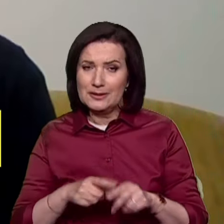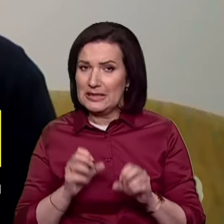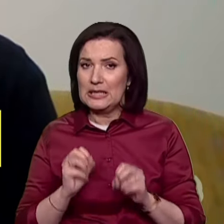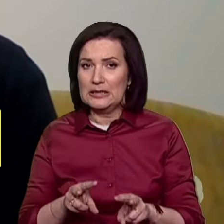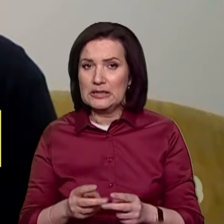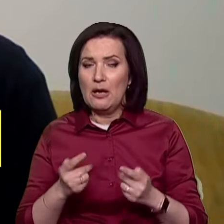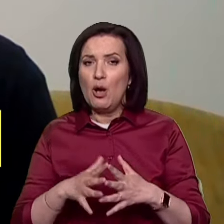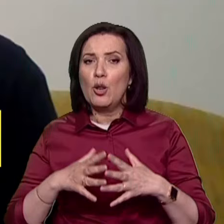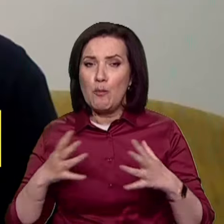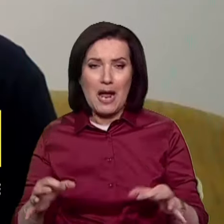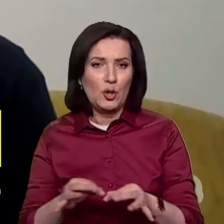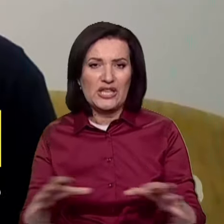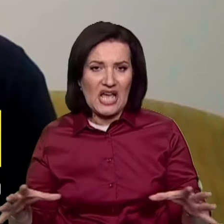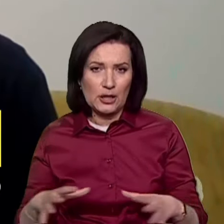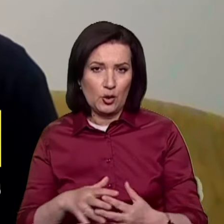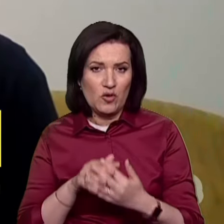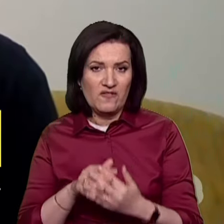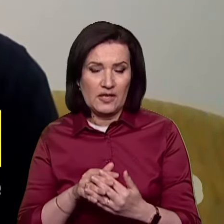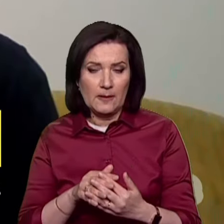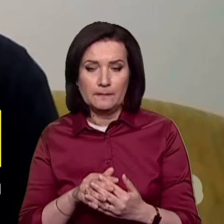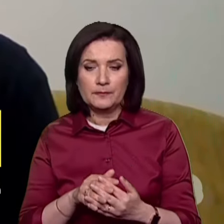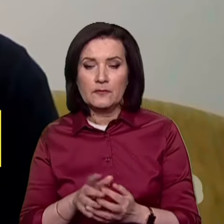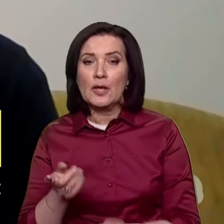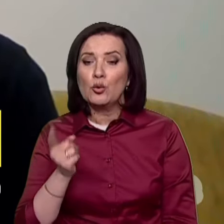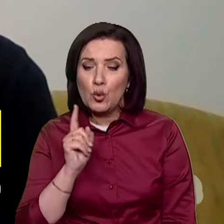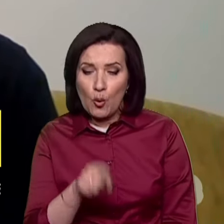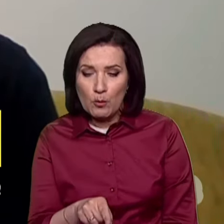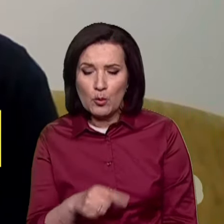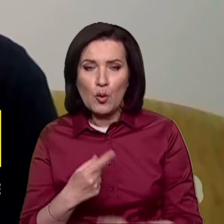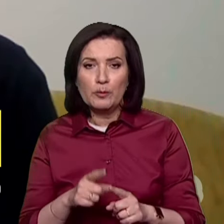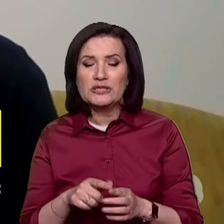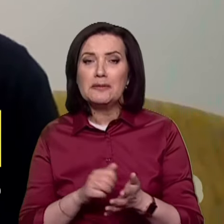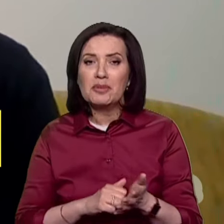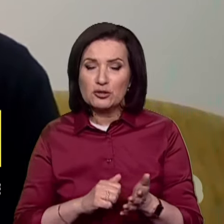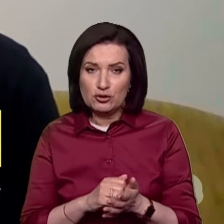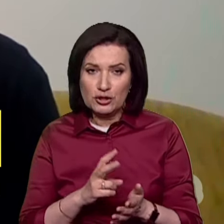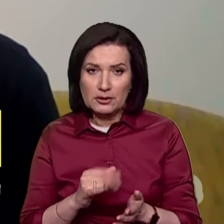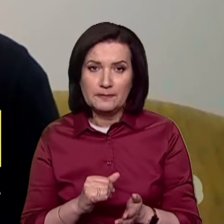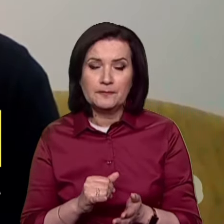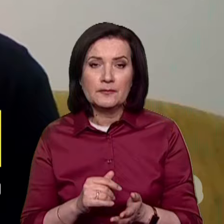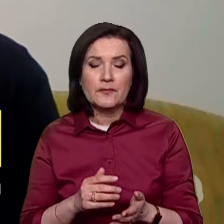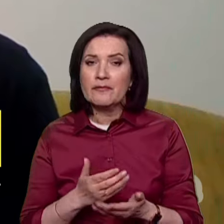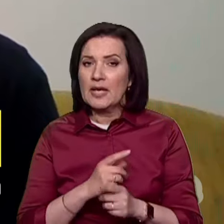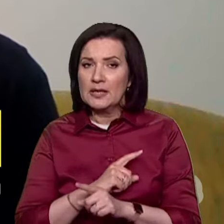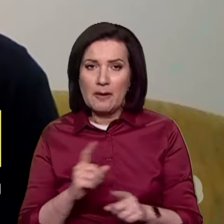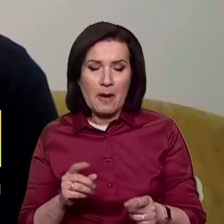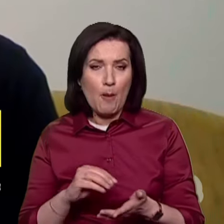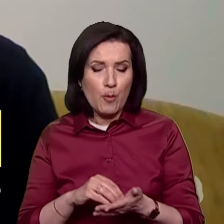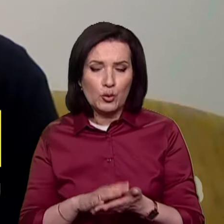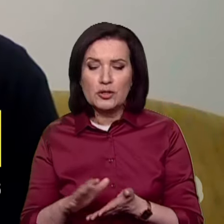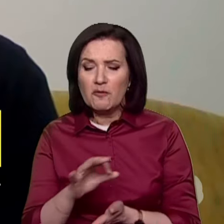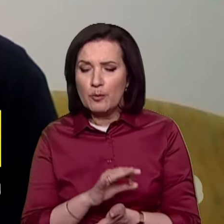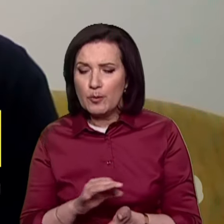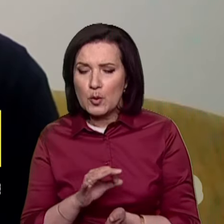ризик глобальної ядерної війни. Саме тому, по цій причині, немає жодних пунктів